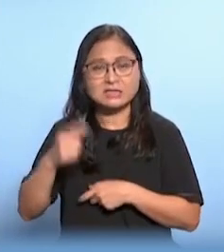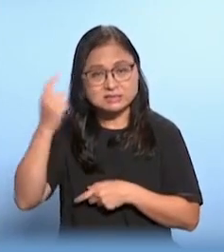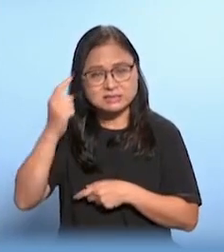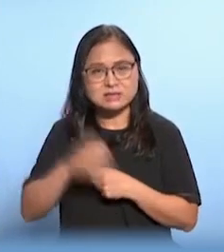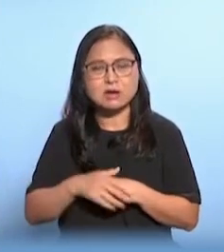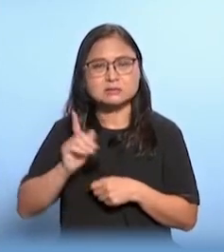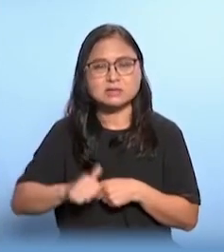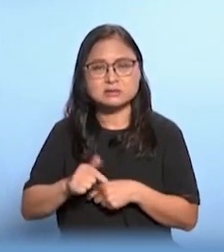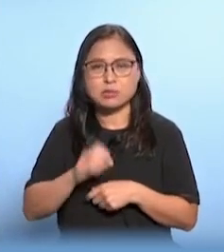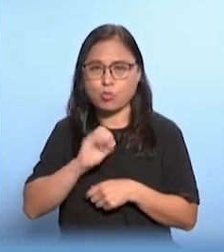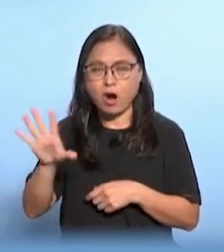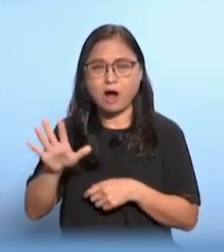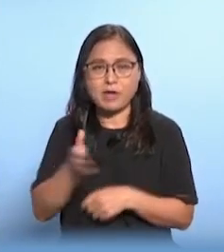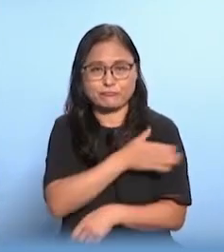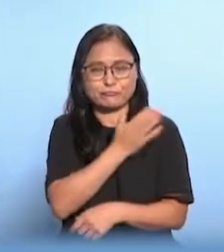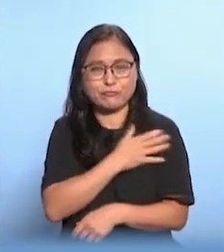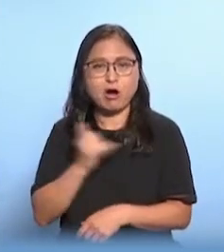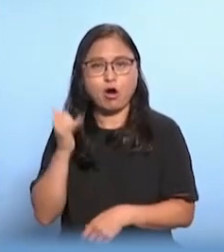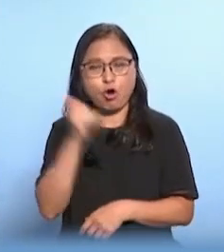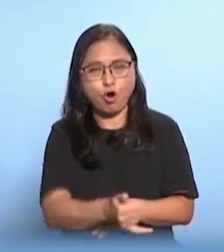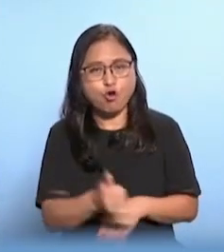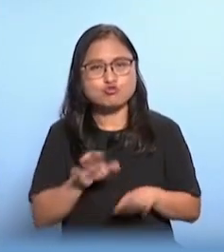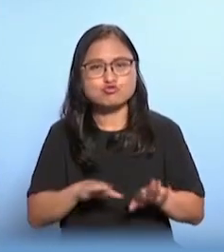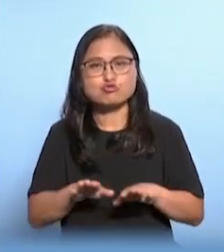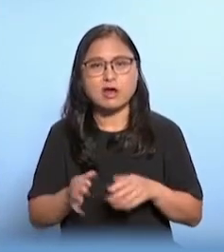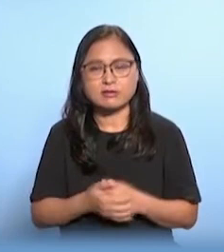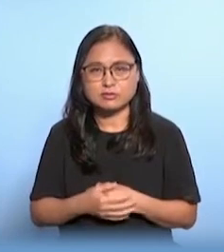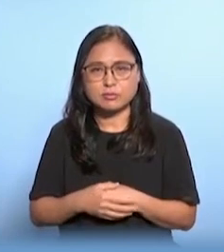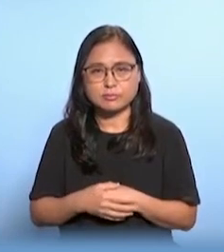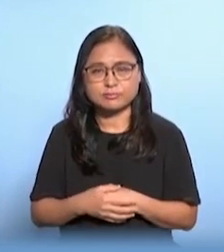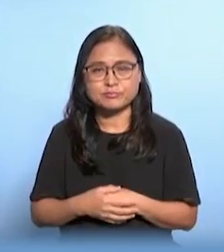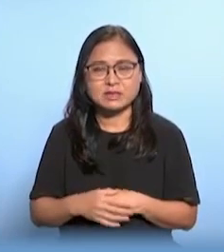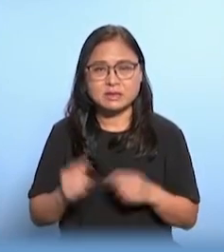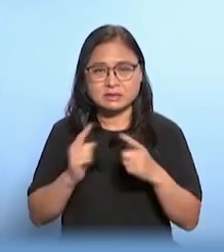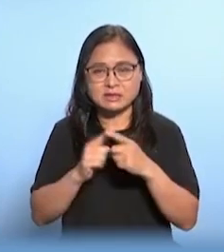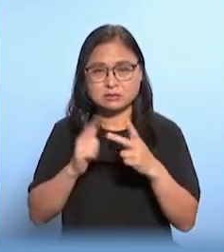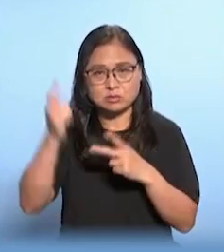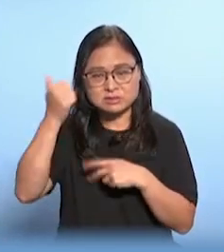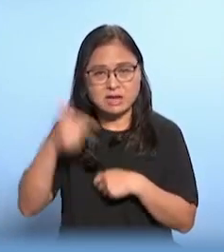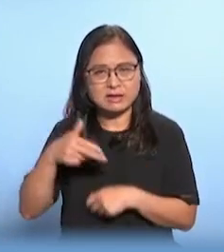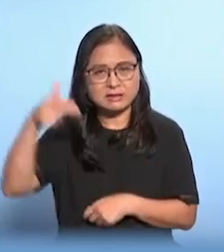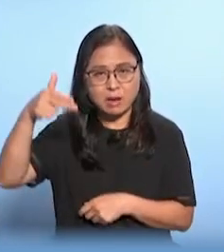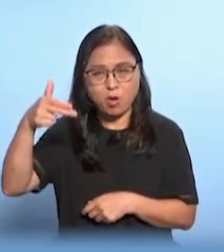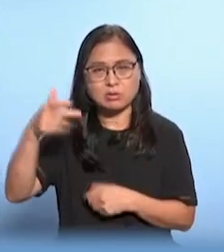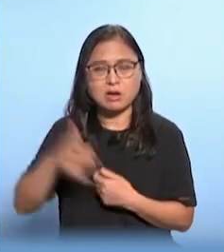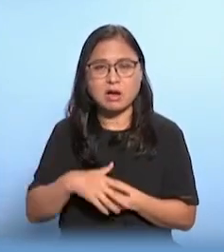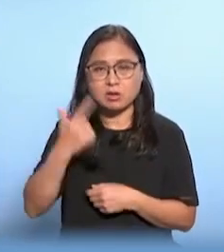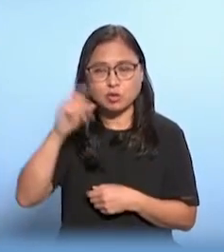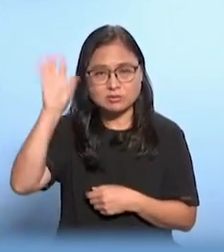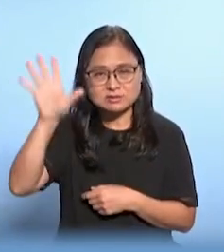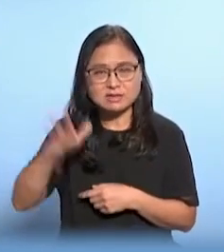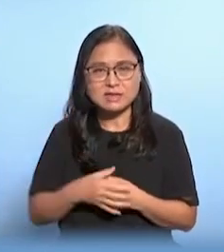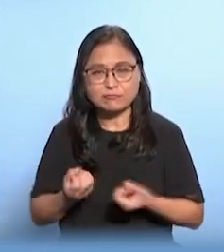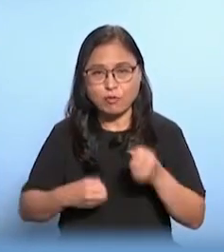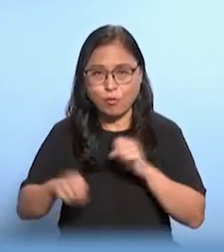執法人員到場處理，大大地提高了執法效率。人工智能的監控系統作為了創新執法的科